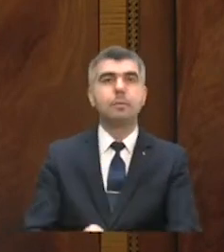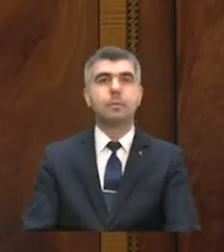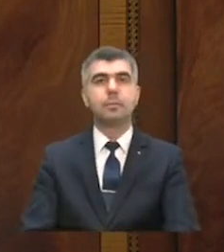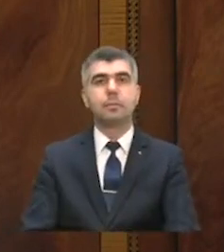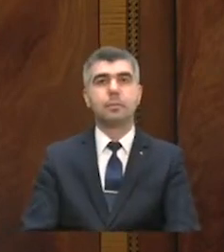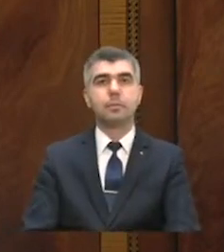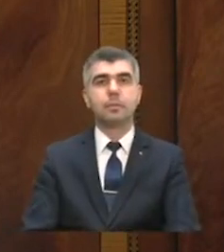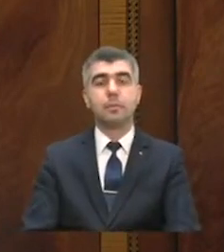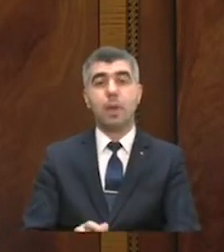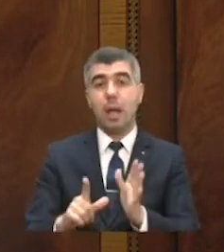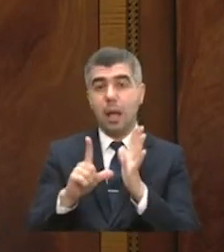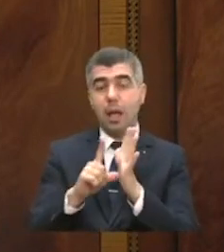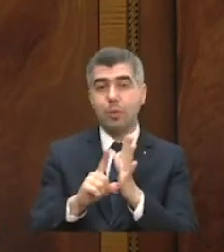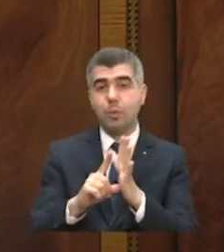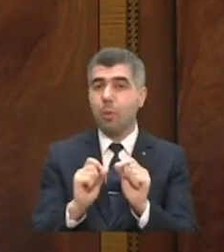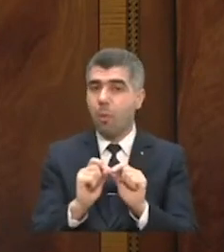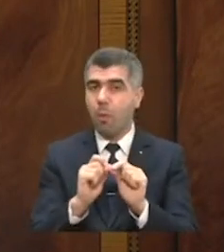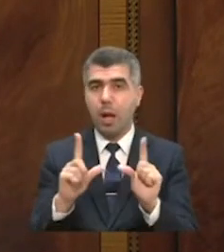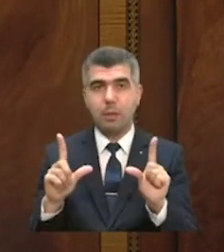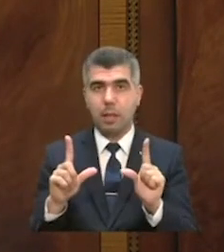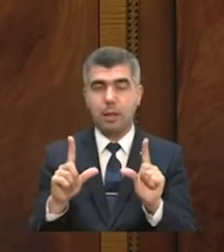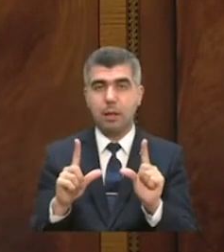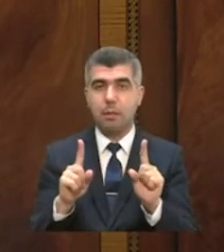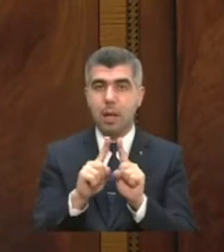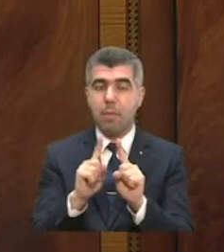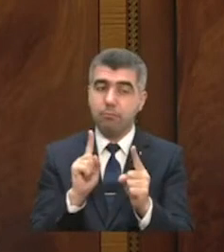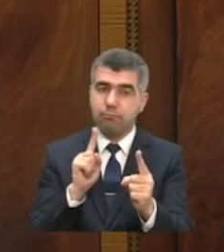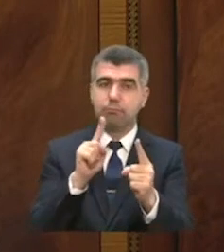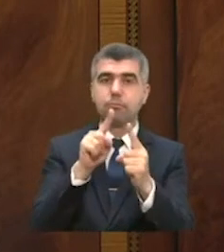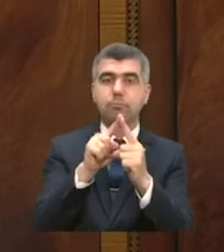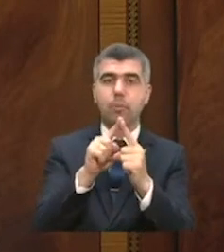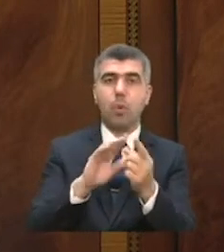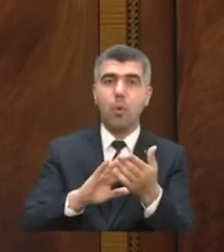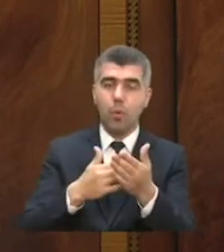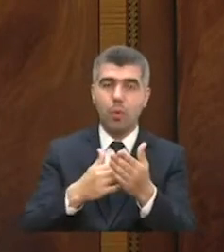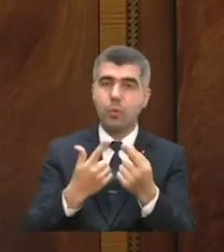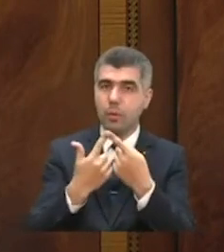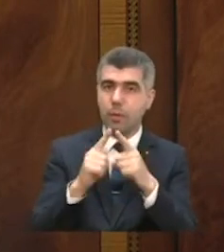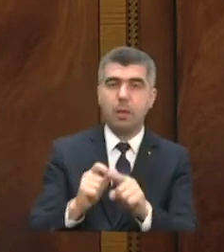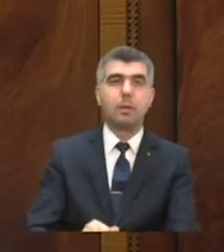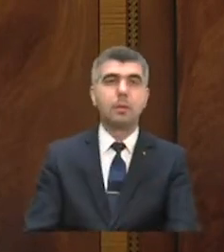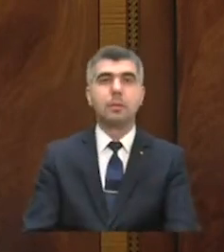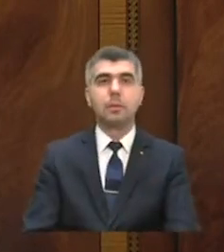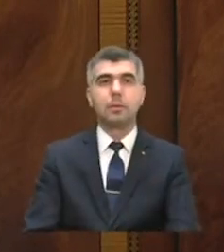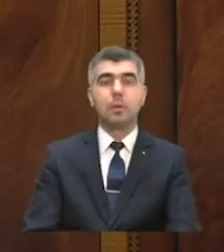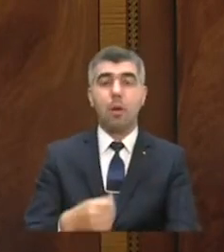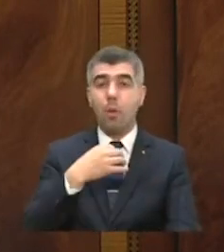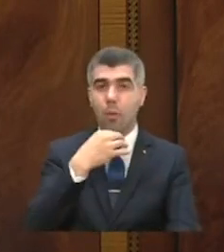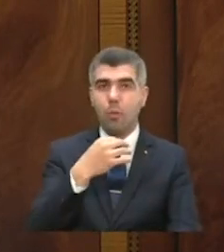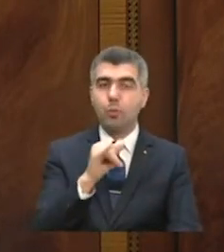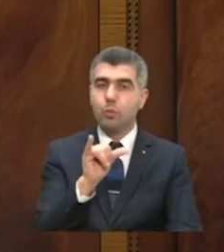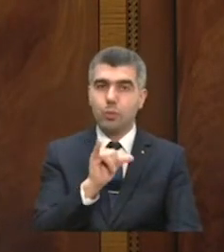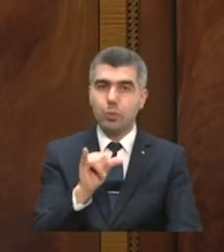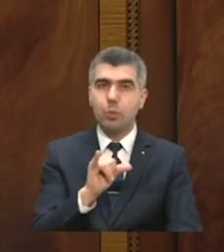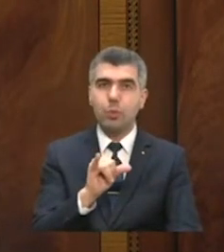ولارتيكل 88 واضح كيهضر على توجهات الكبرى. حنا عطينا اكثر من توجهات الكبرى وقلنا فين بغينا نمشيو،